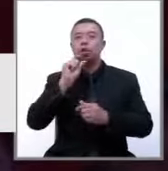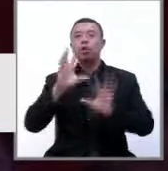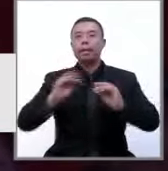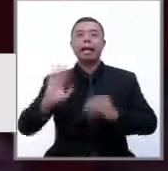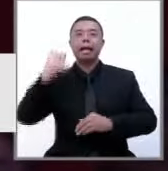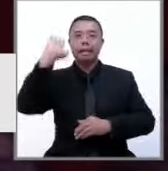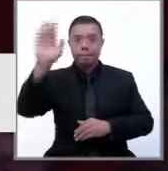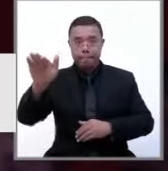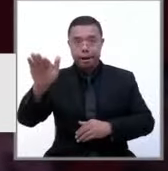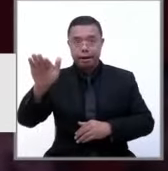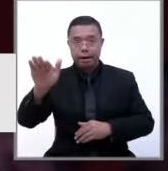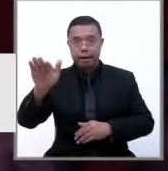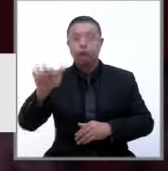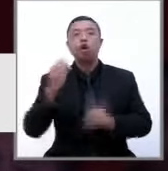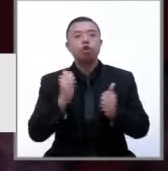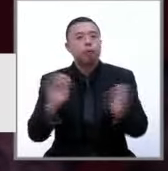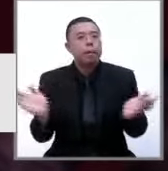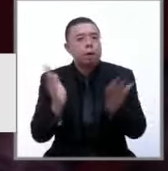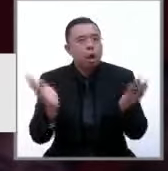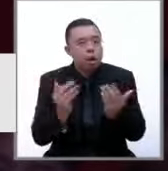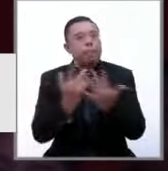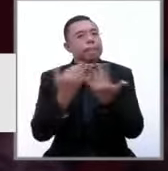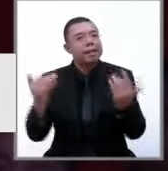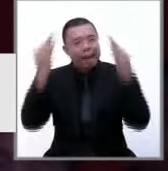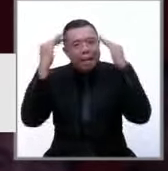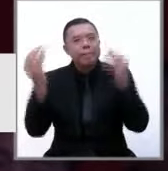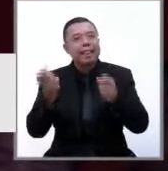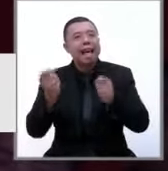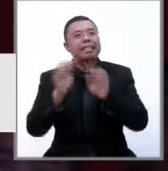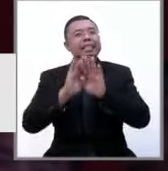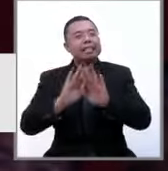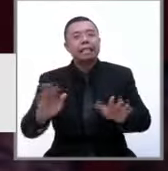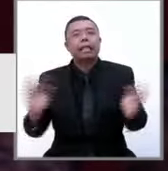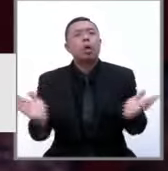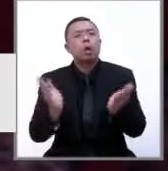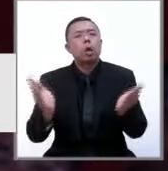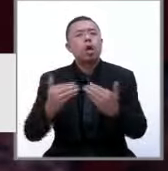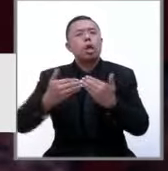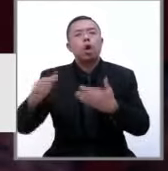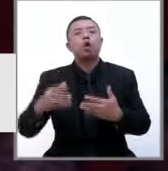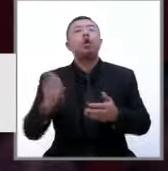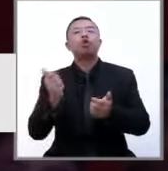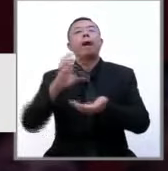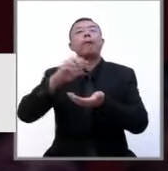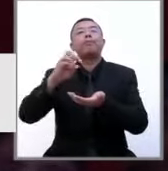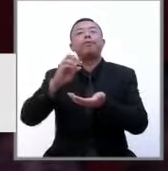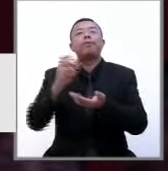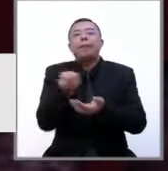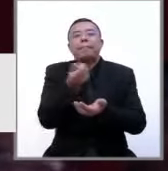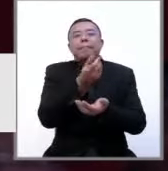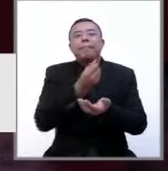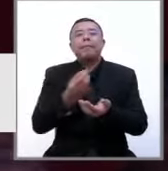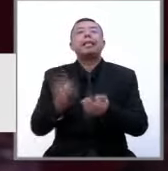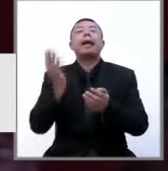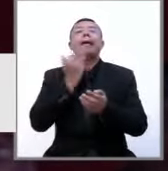depan untuk mendorong kesejahteraan petani akan kita dorong terus ketersediaan pupuk dan bibit yang mudah dan